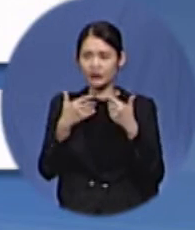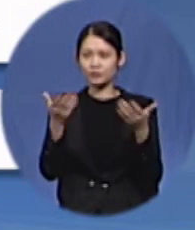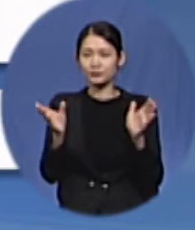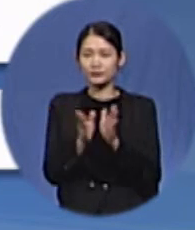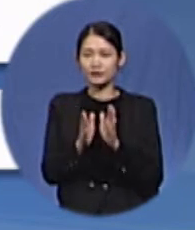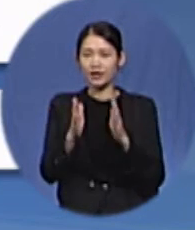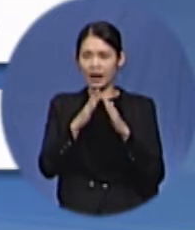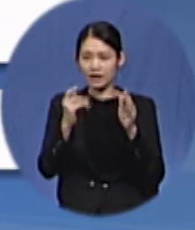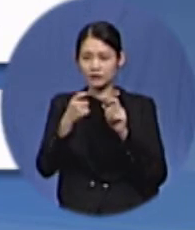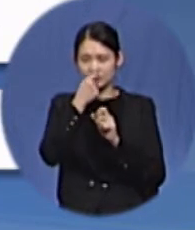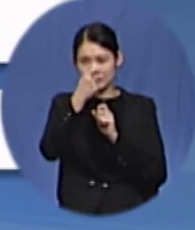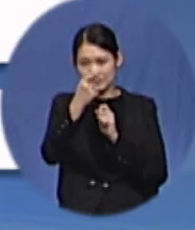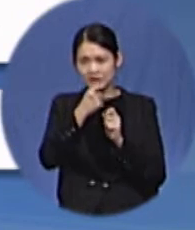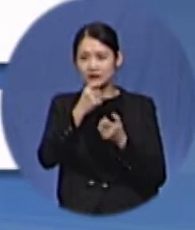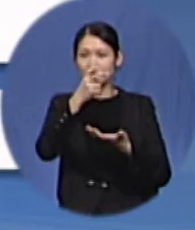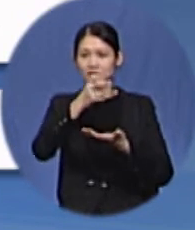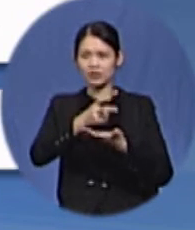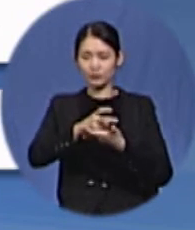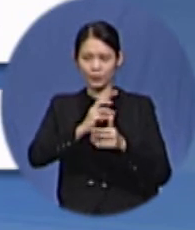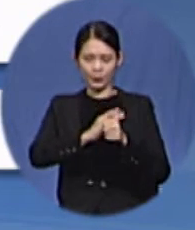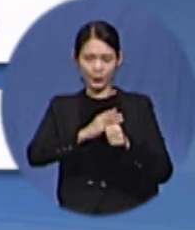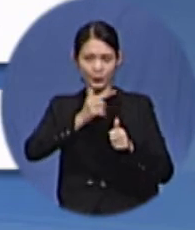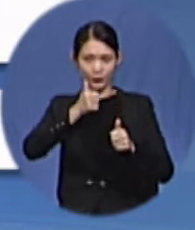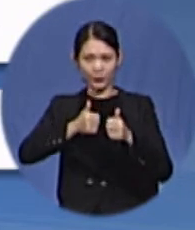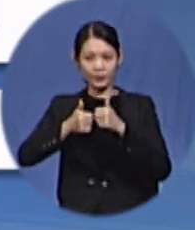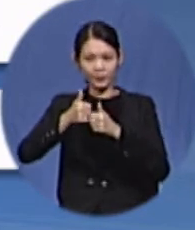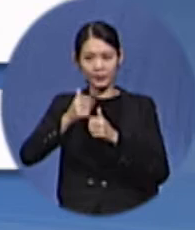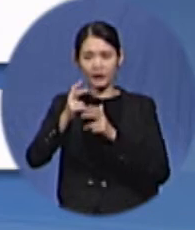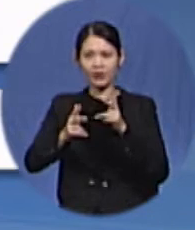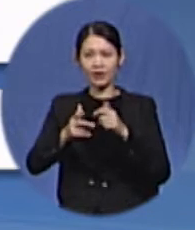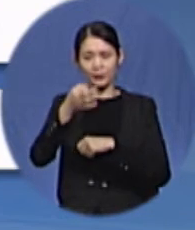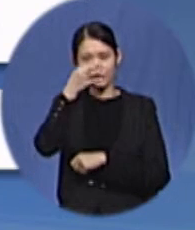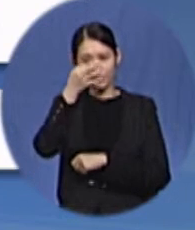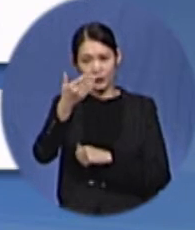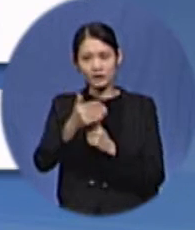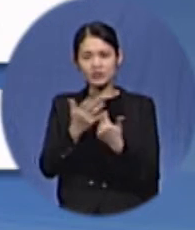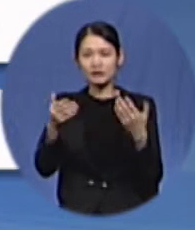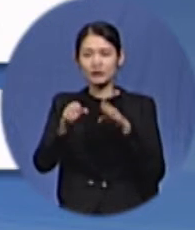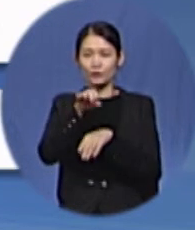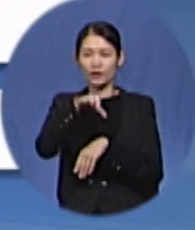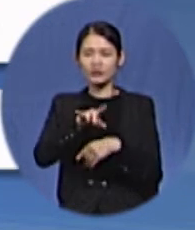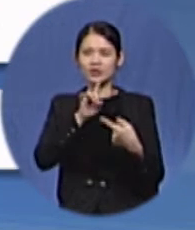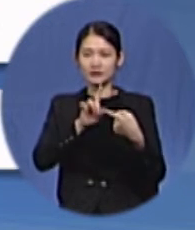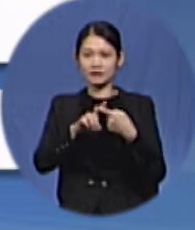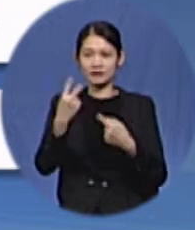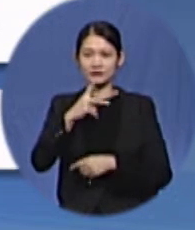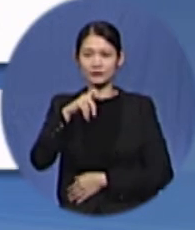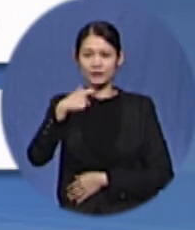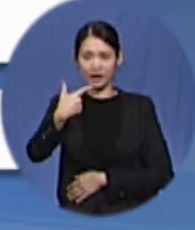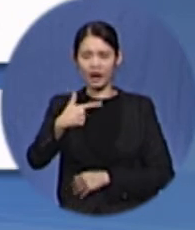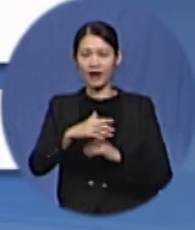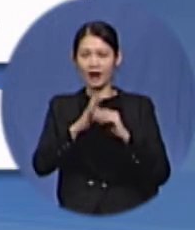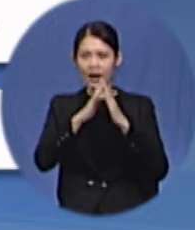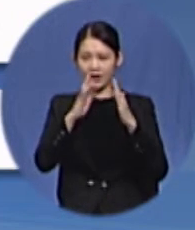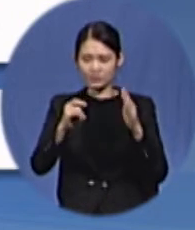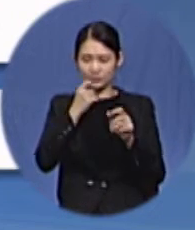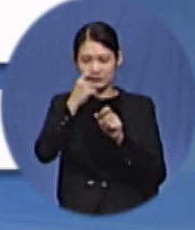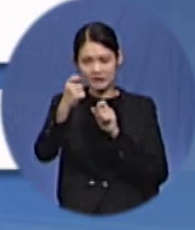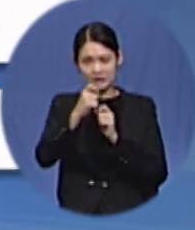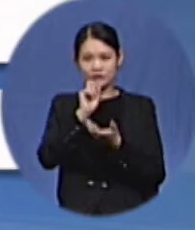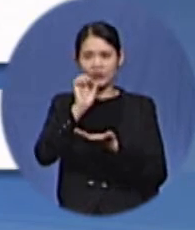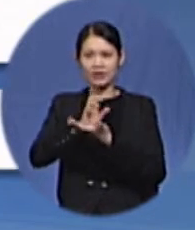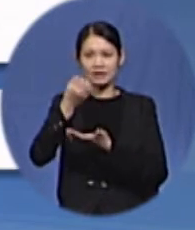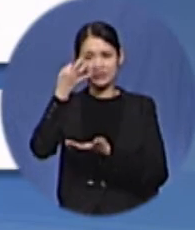여성가족부는 가족친화제도를 모범적으로 운영하는 기업과 기관을 대상으로 2016년 가족친화인증을